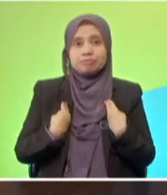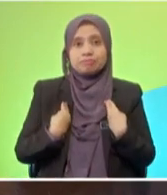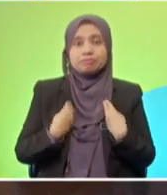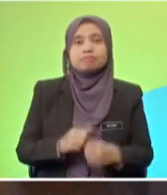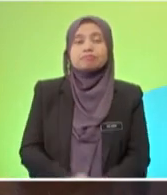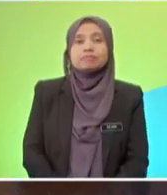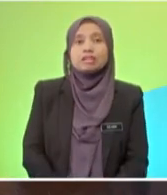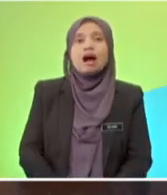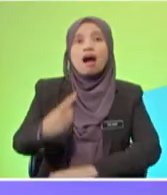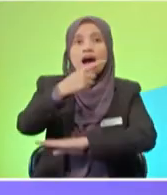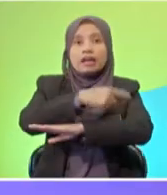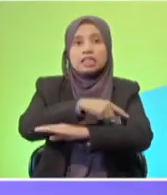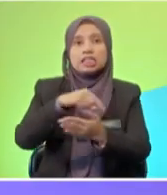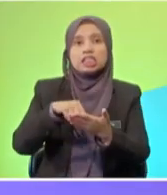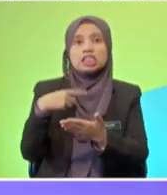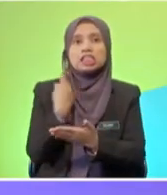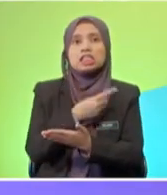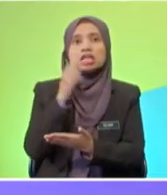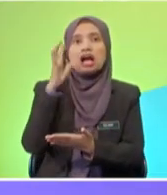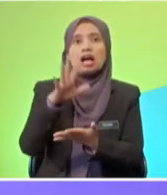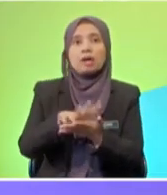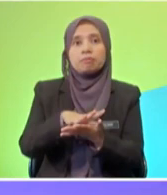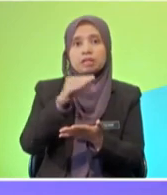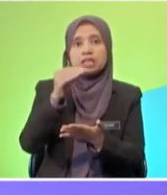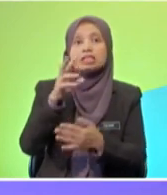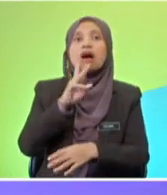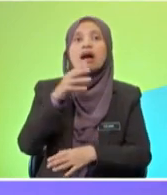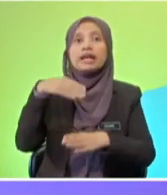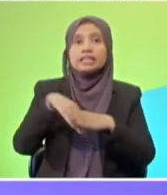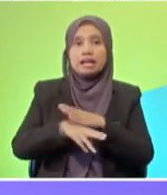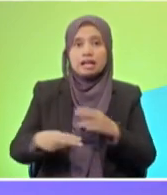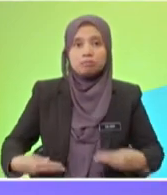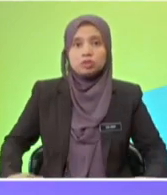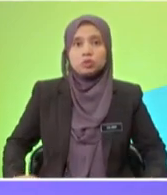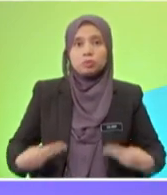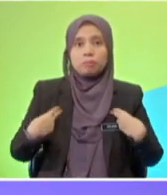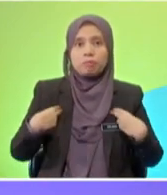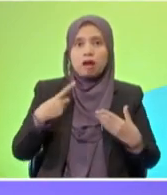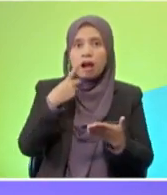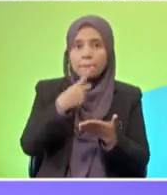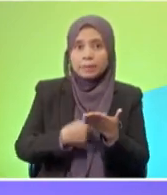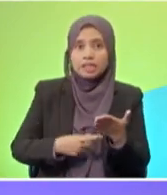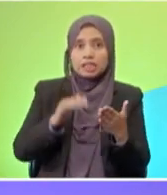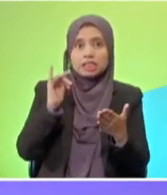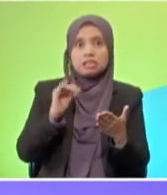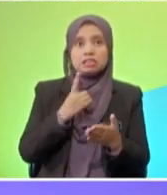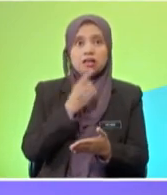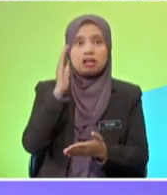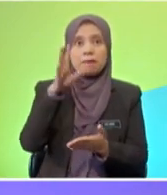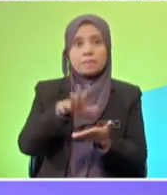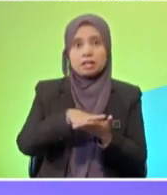Baiklah hari ini kita akan belajar topi Ai dalam kehidupan oke apa yang akan kita belajar yang pertama Ustadzah akan